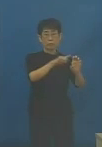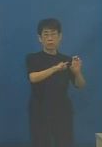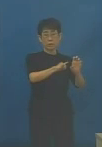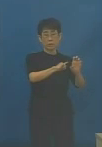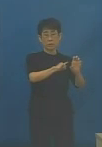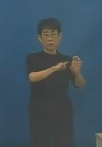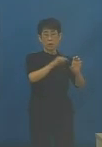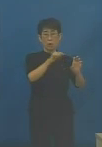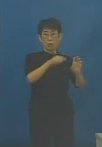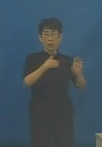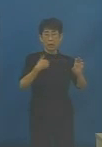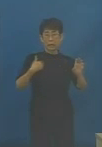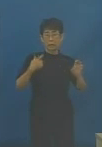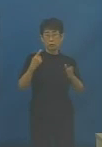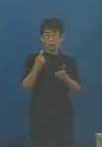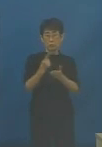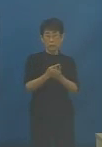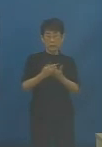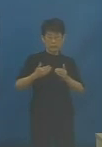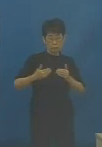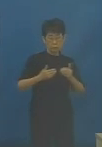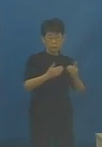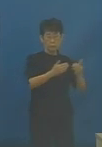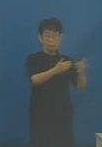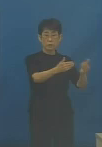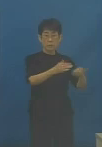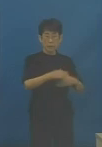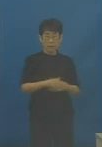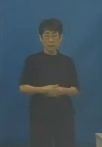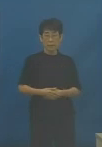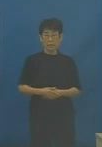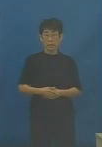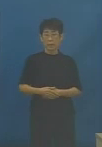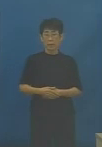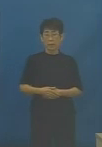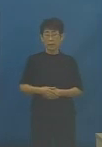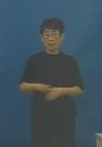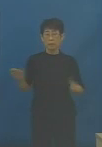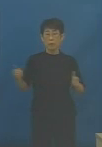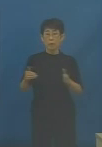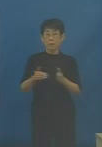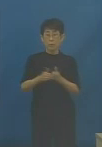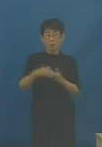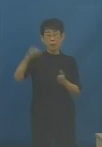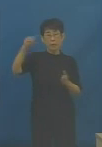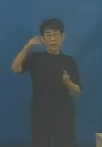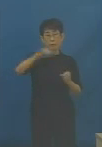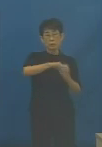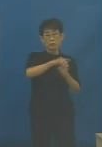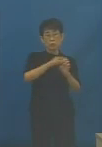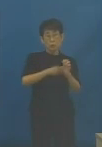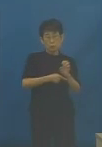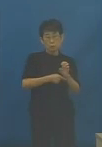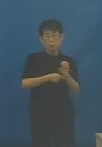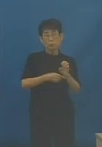り推進をするなどして、従来電力の消費権でありましたけれども、